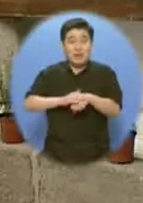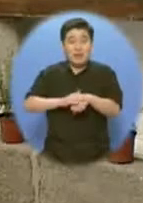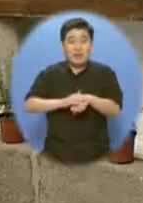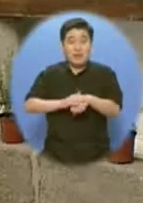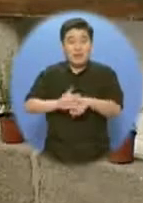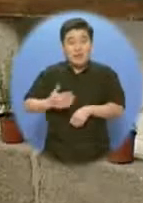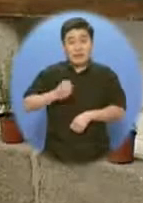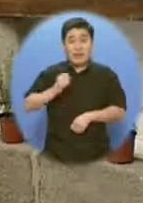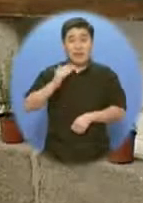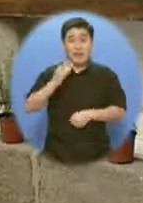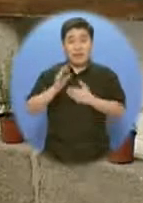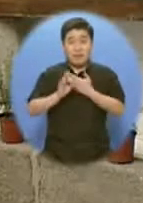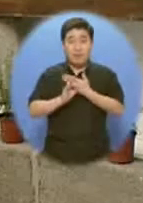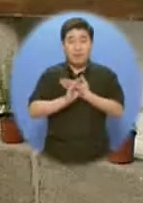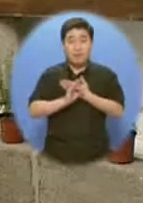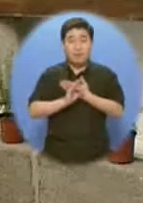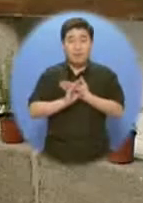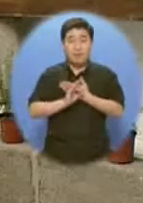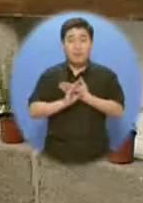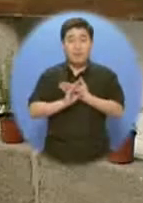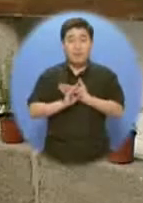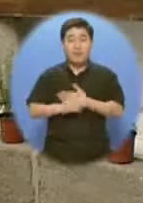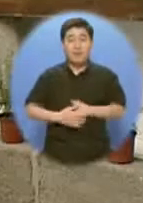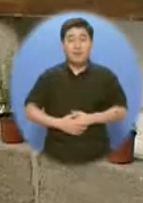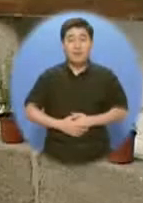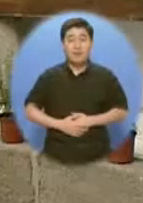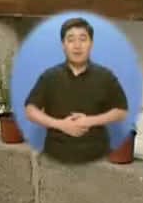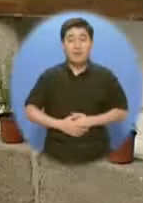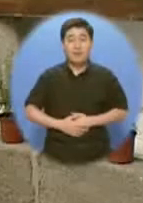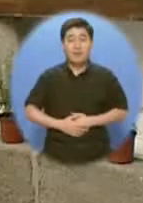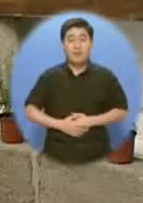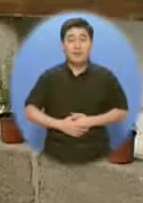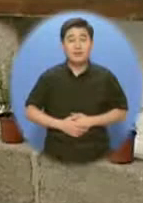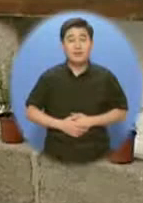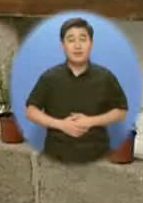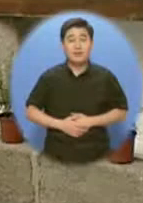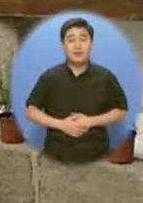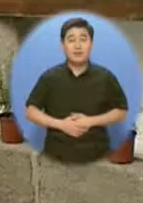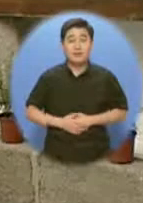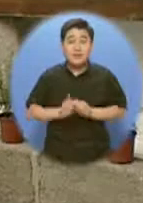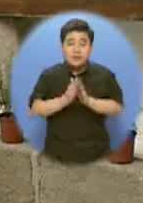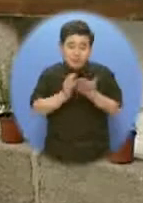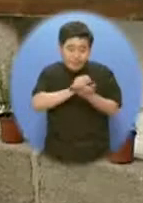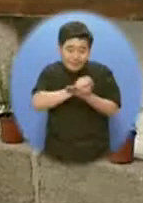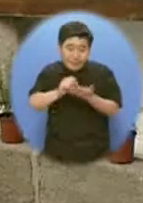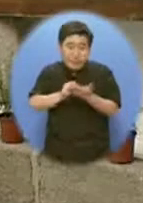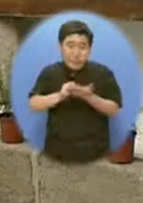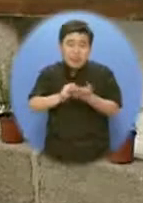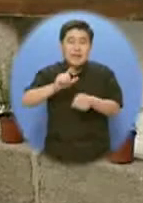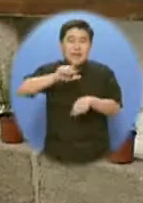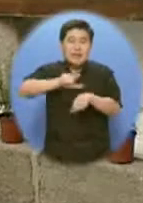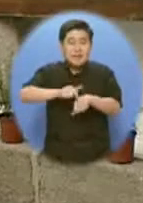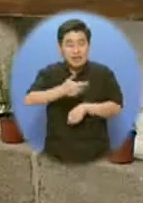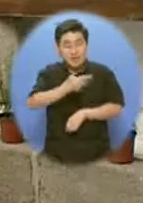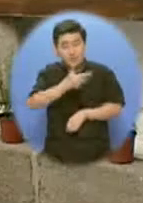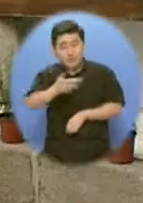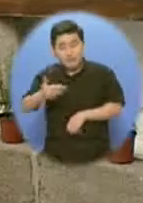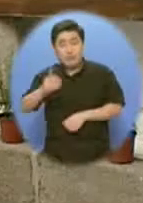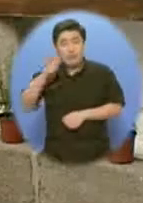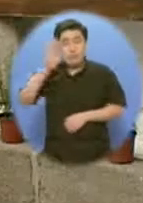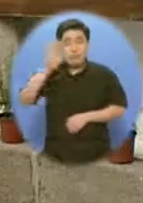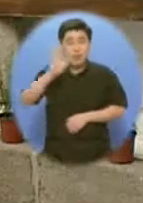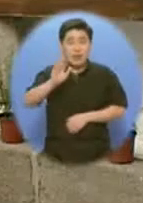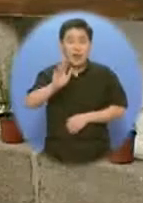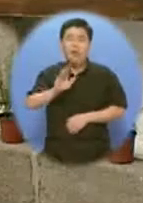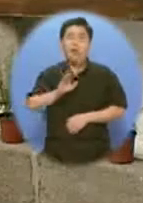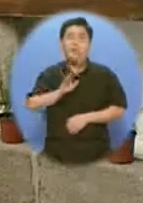한번 들려 드리다 보면 어 그 노트가 결국 시간이 흘러서 어